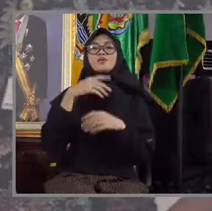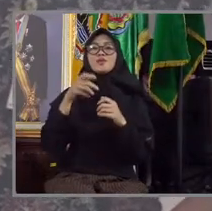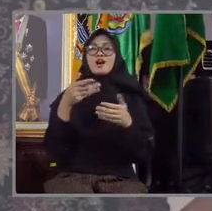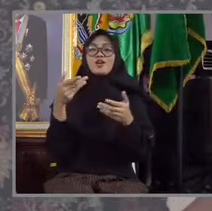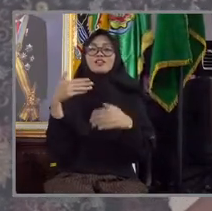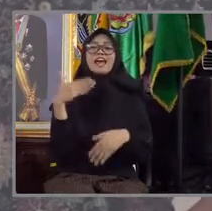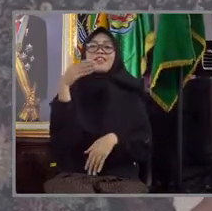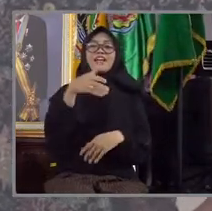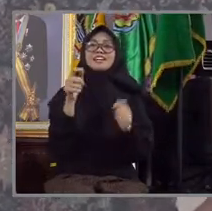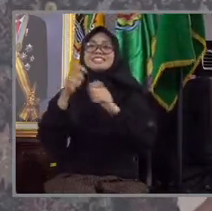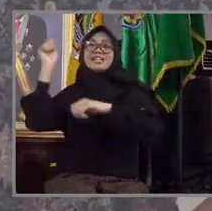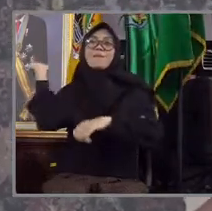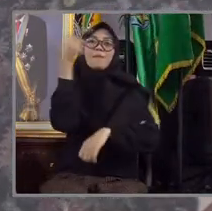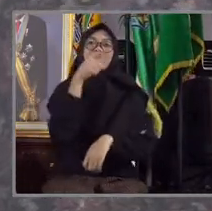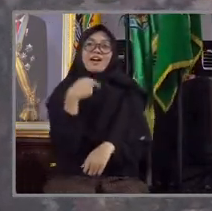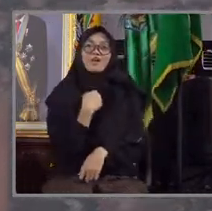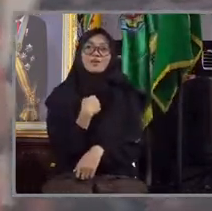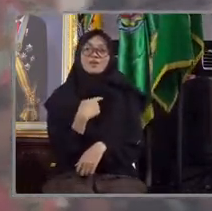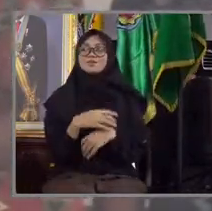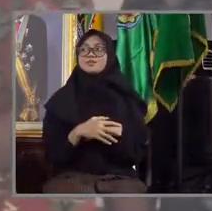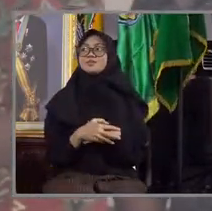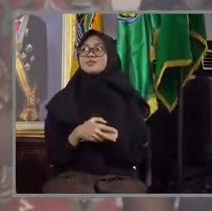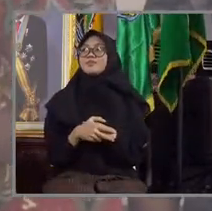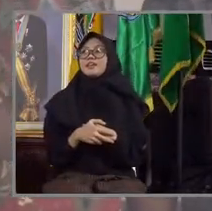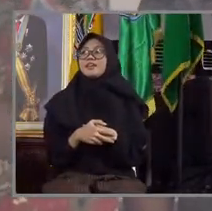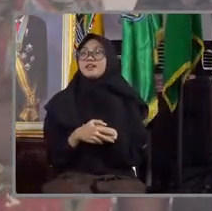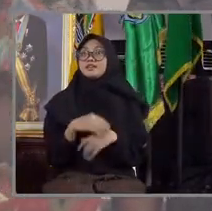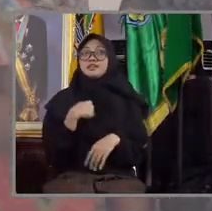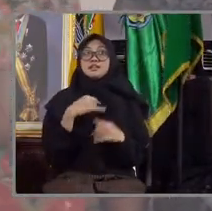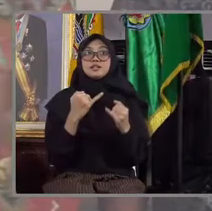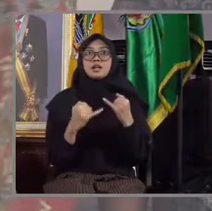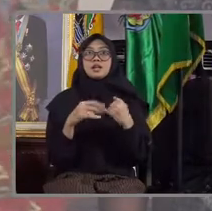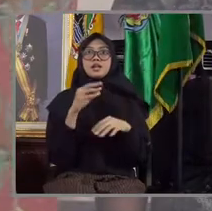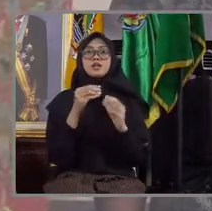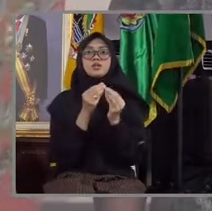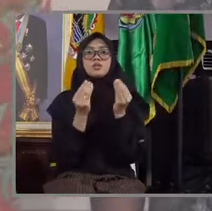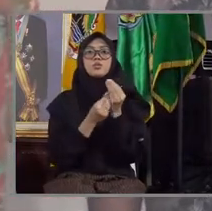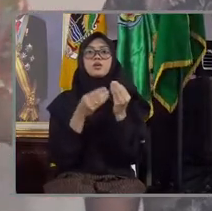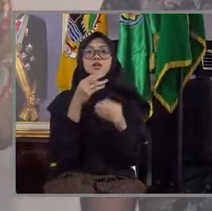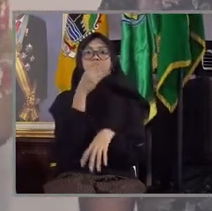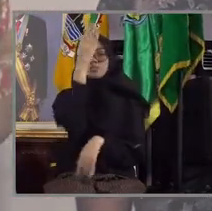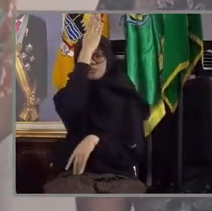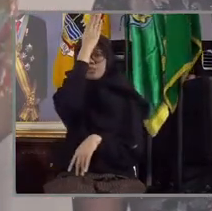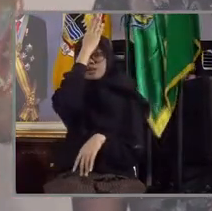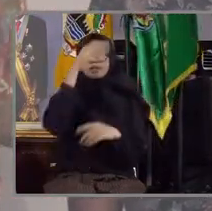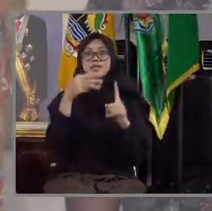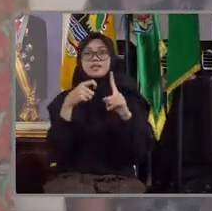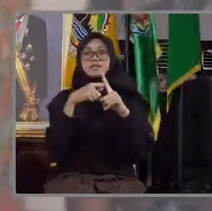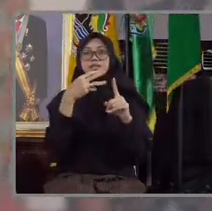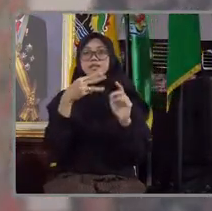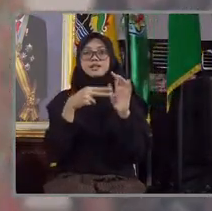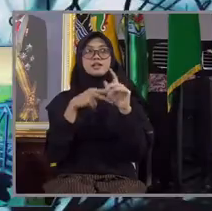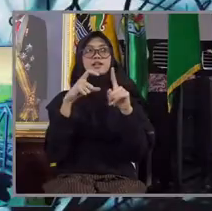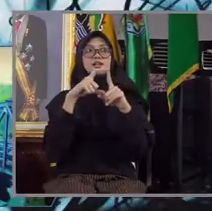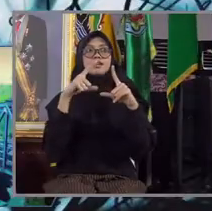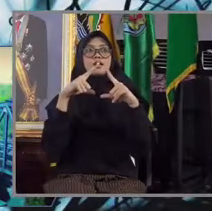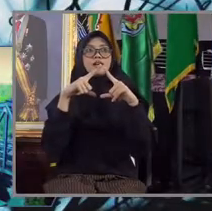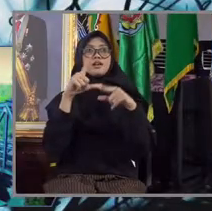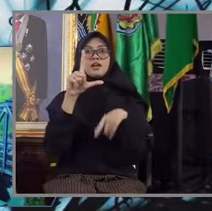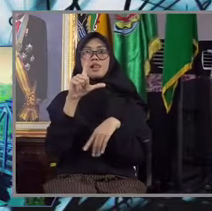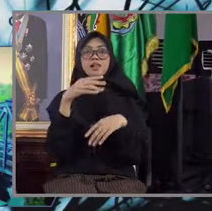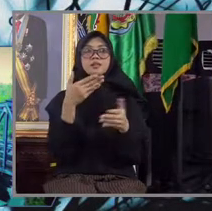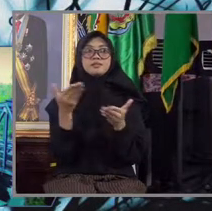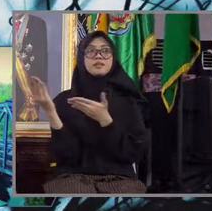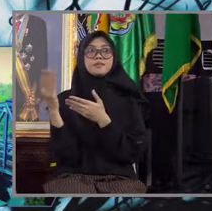beda lagi ya Pak kalau di rumah saya ya. Baik, ini yang terakhir Wakil Bupati Kendal, Bapak Haji Masrur Maskur. Monggo Bapak.